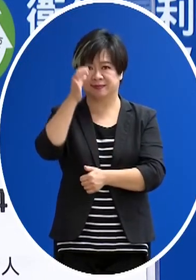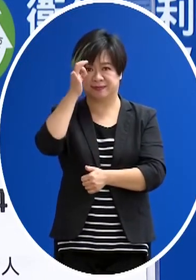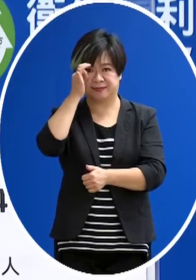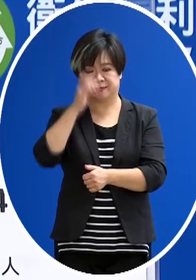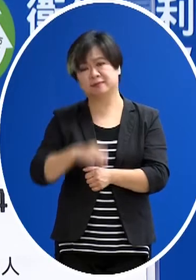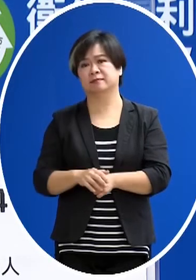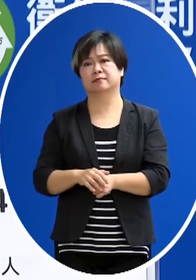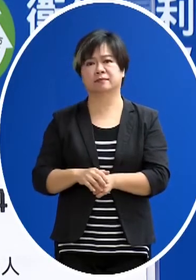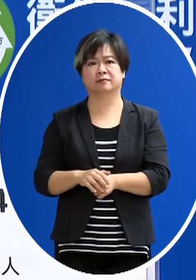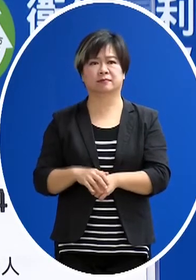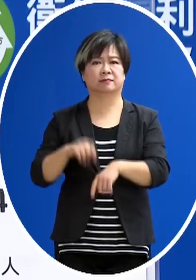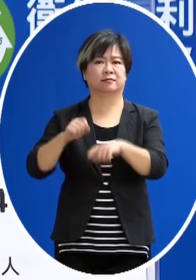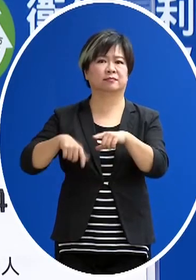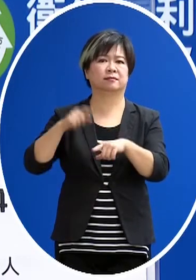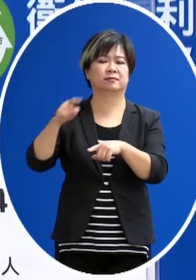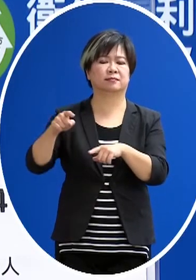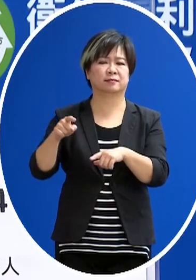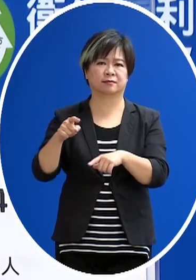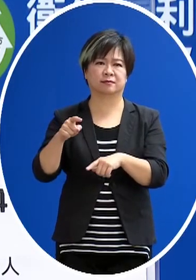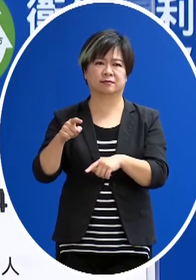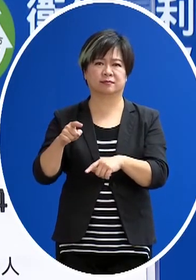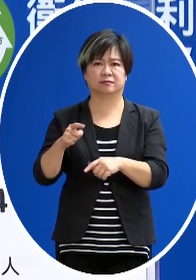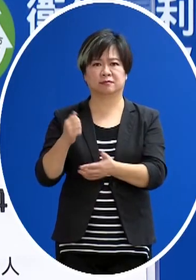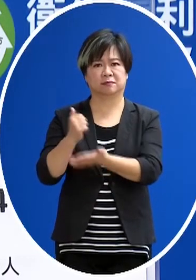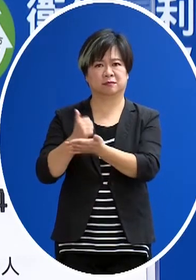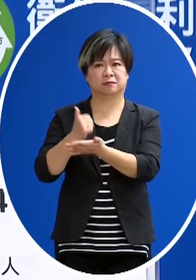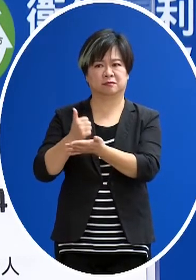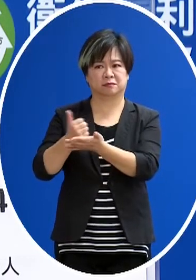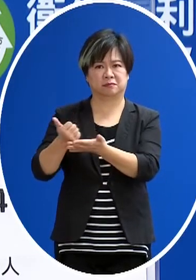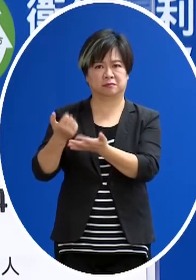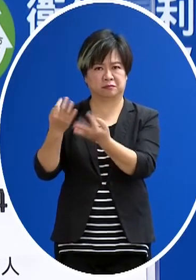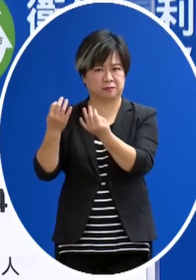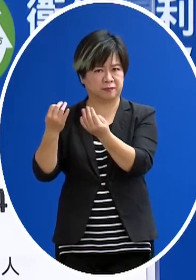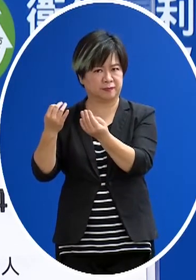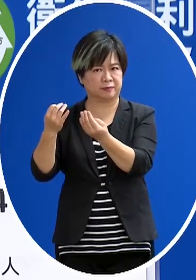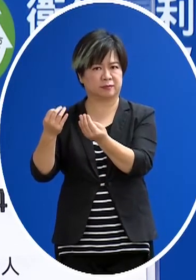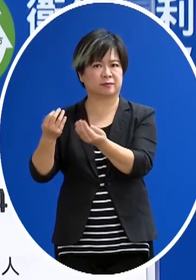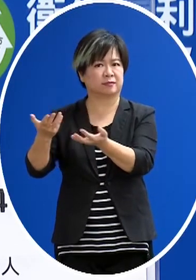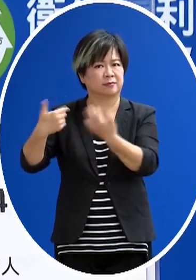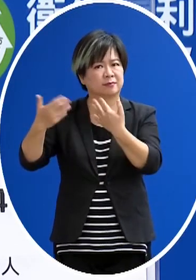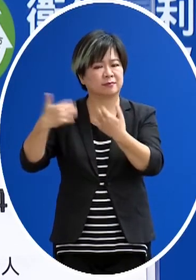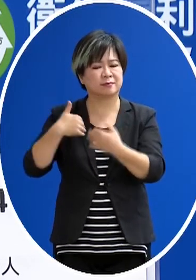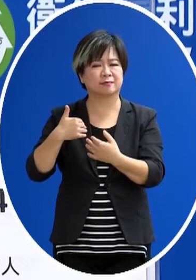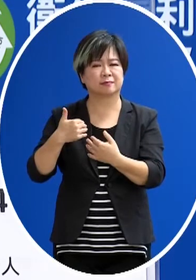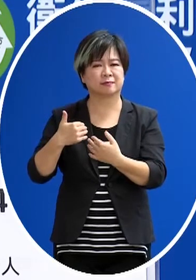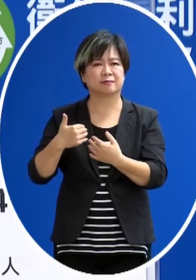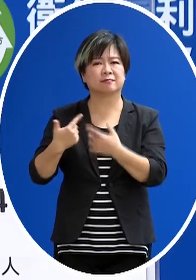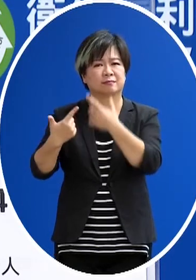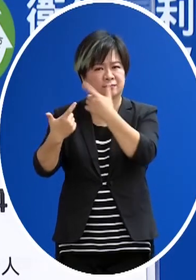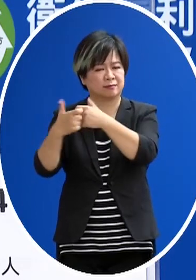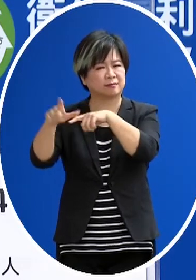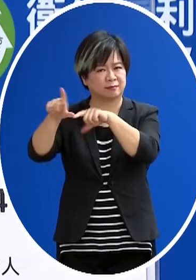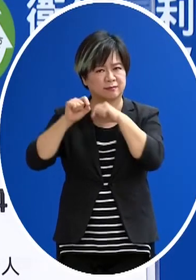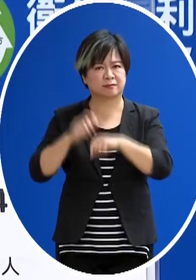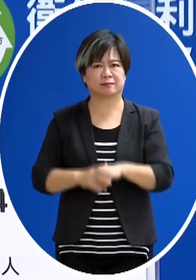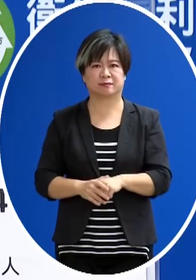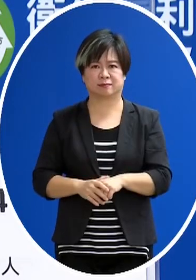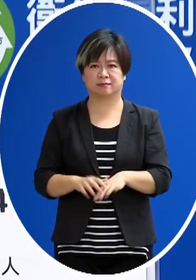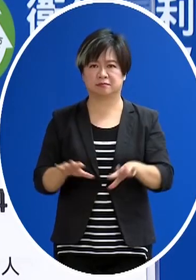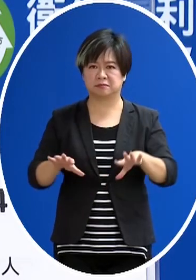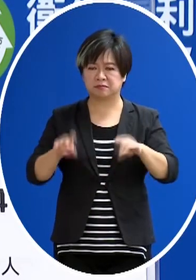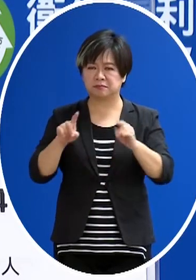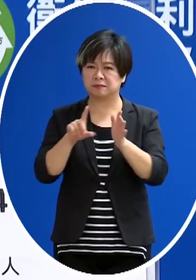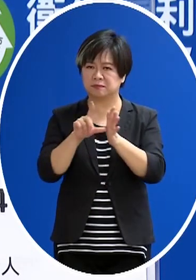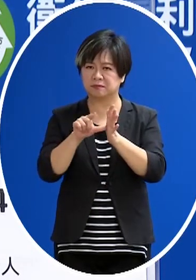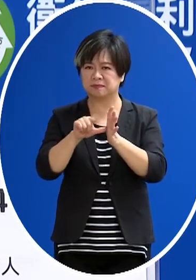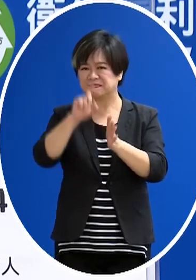苗的一个配送跟它整体的一个生产量做一定程度的调整。好，只能说起头的时间大概是这